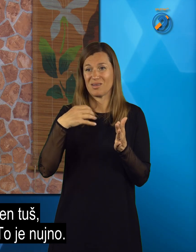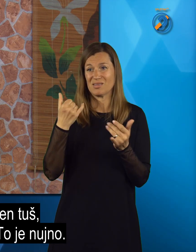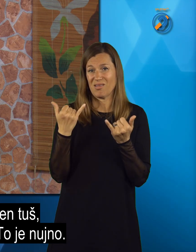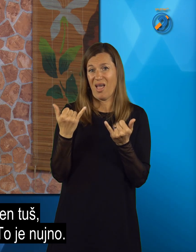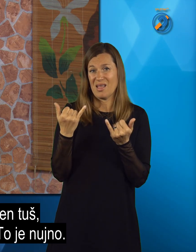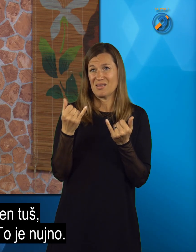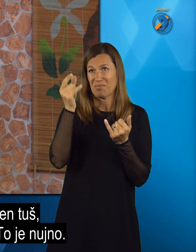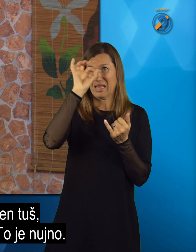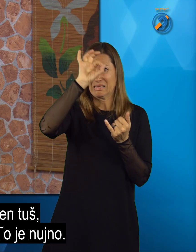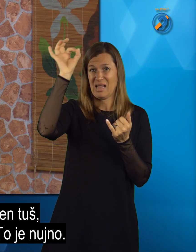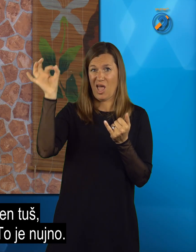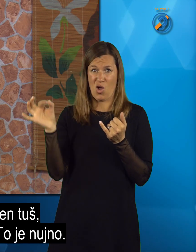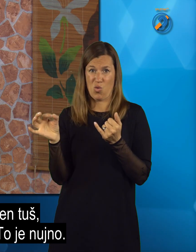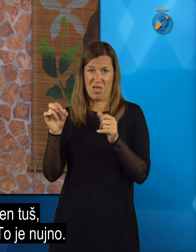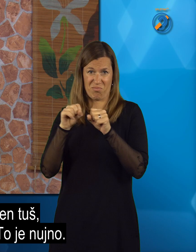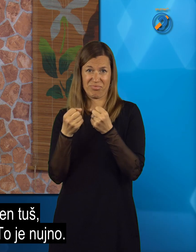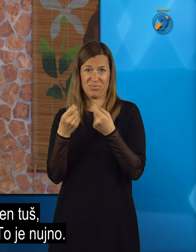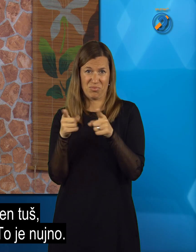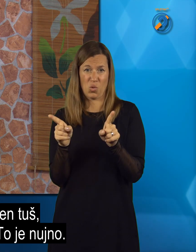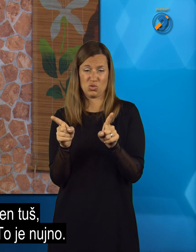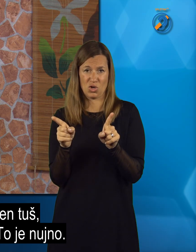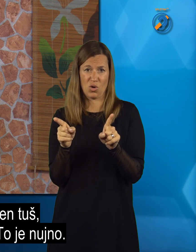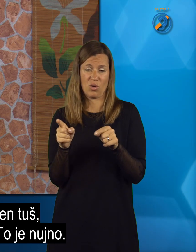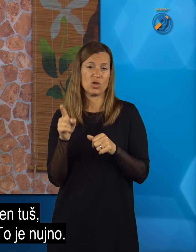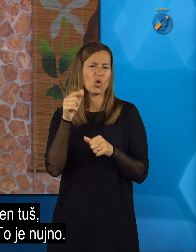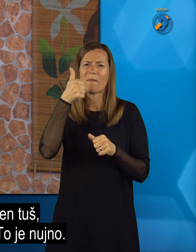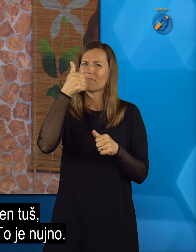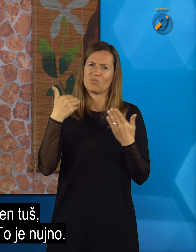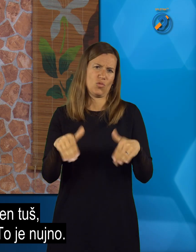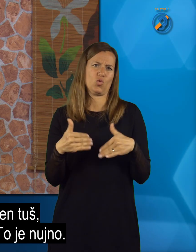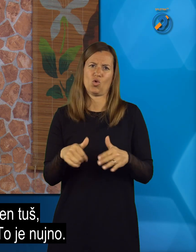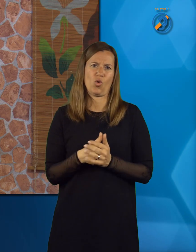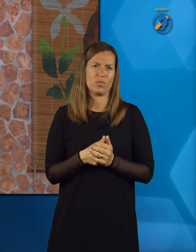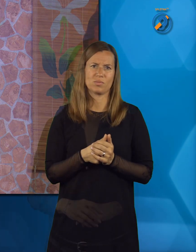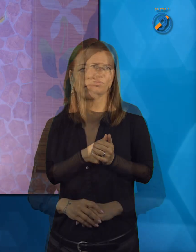počena, cel je počene. To je nujno, kaj je.